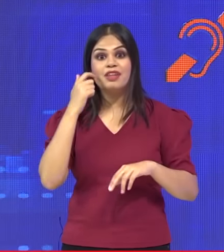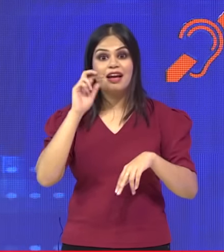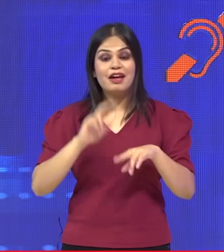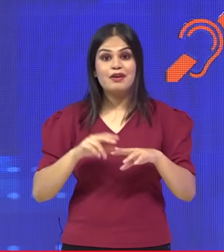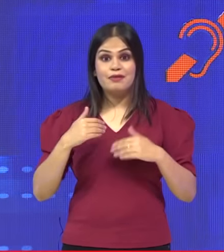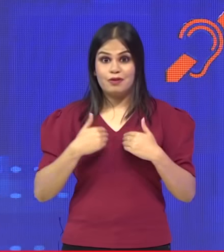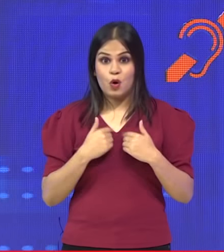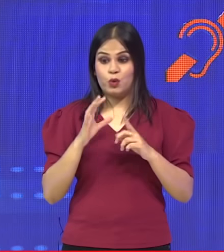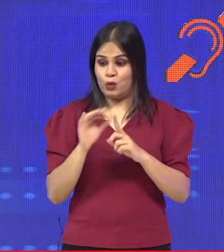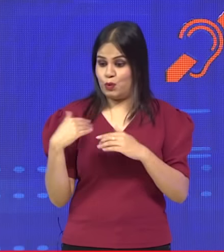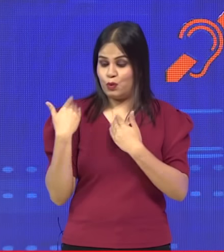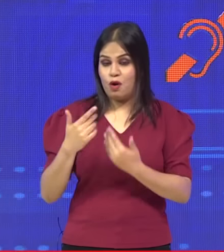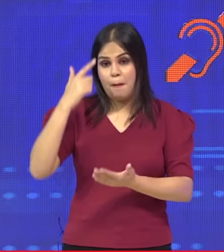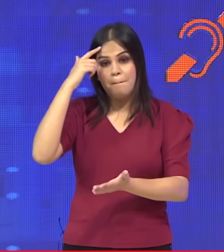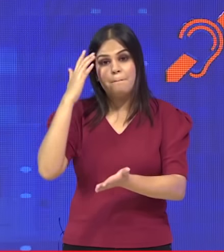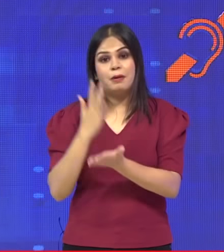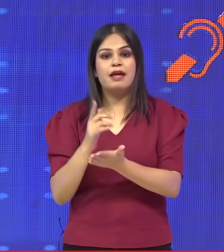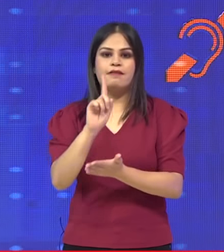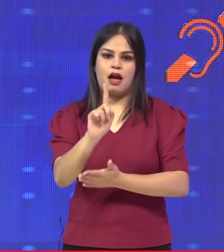ऑलवेज बिलीव